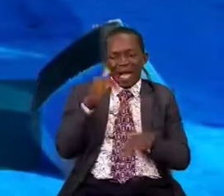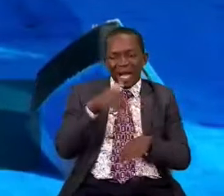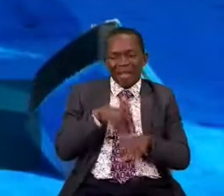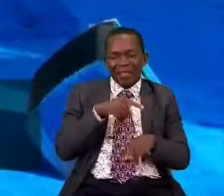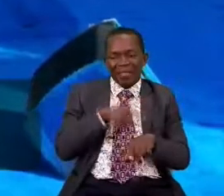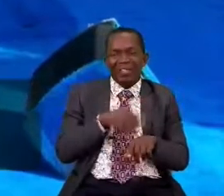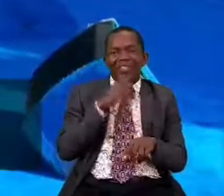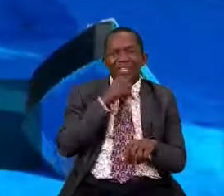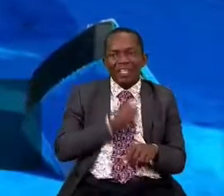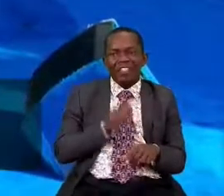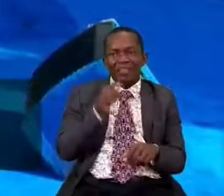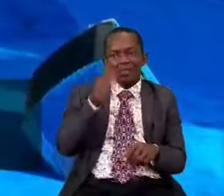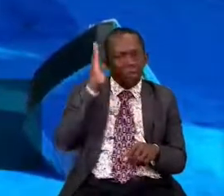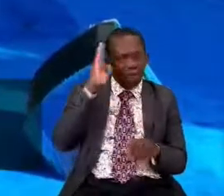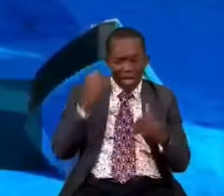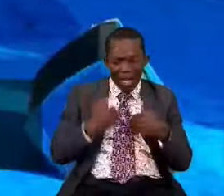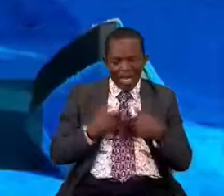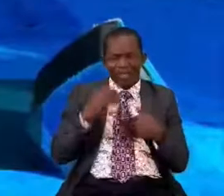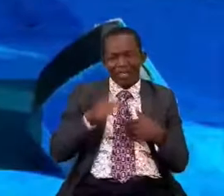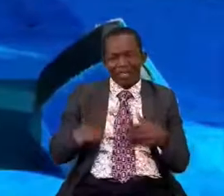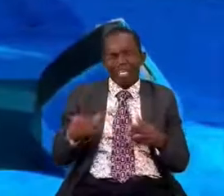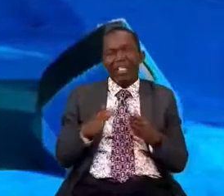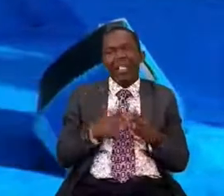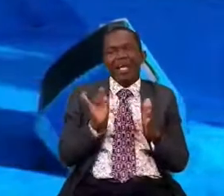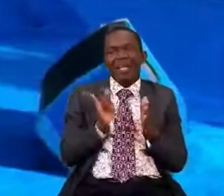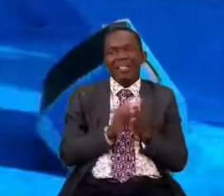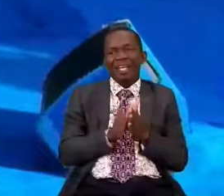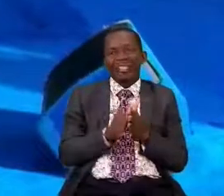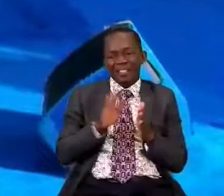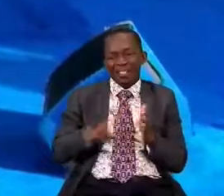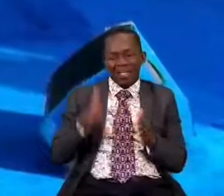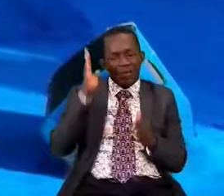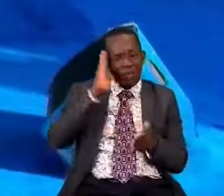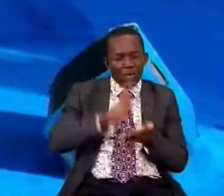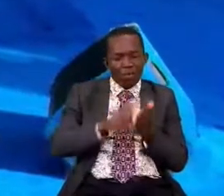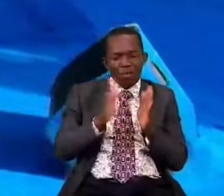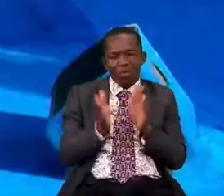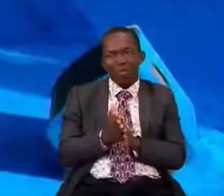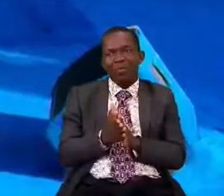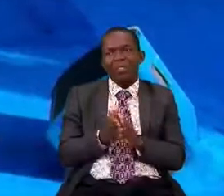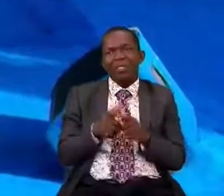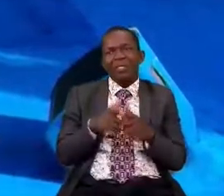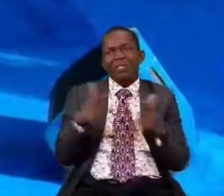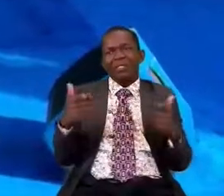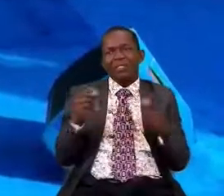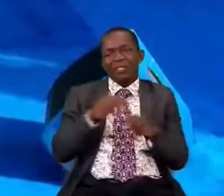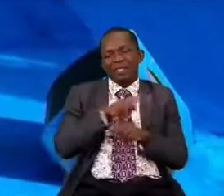qui va continuer l'alliance que Dieu a donnée. C'était vraiment